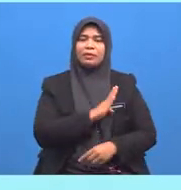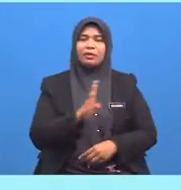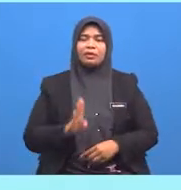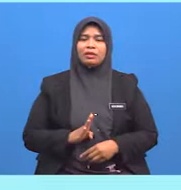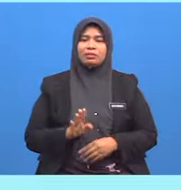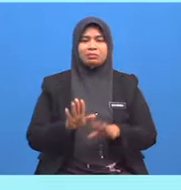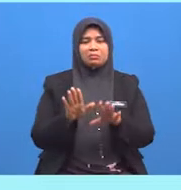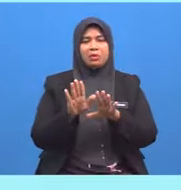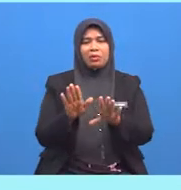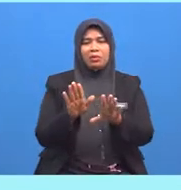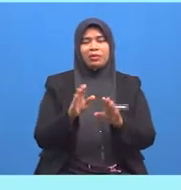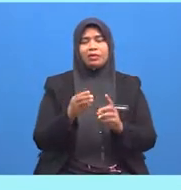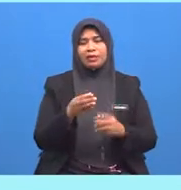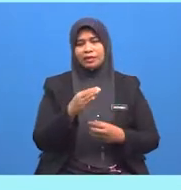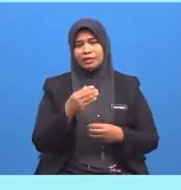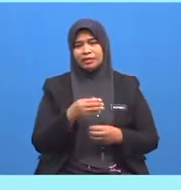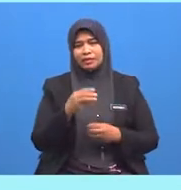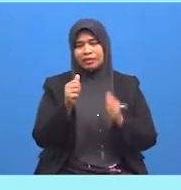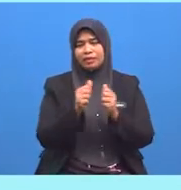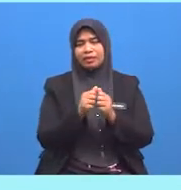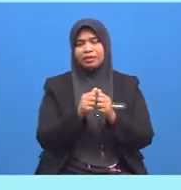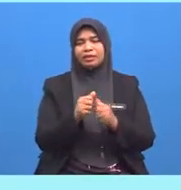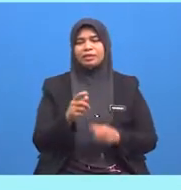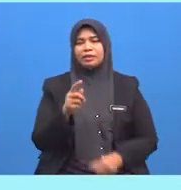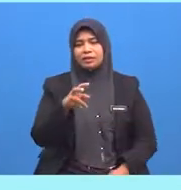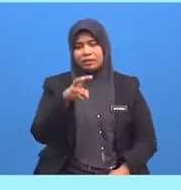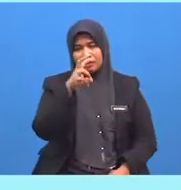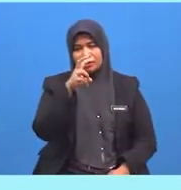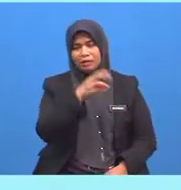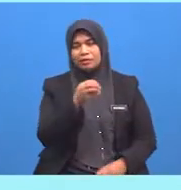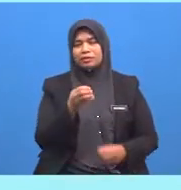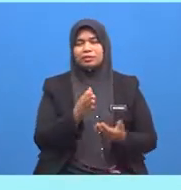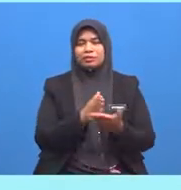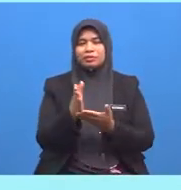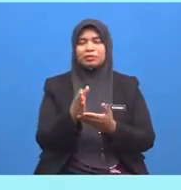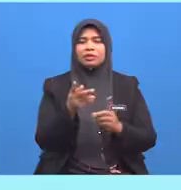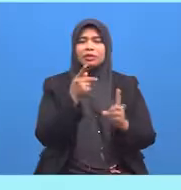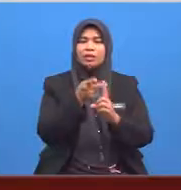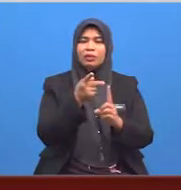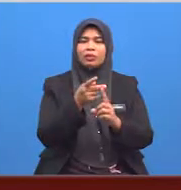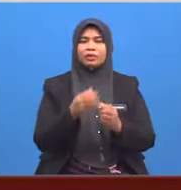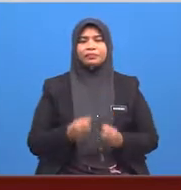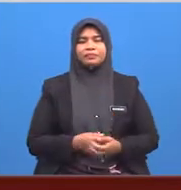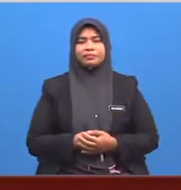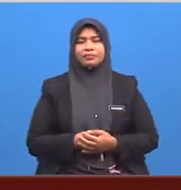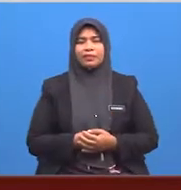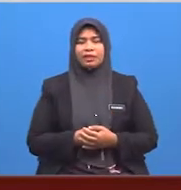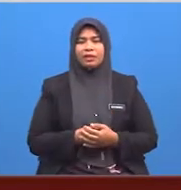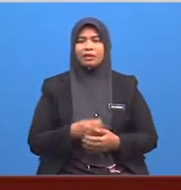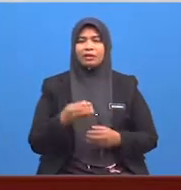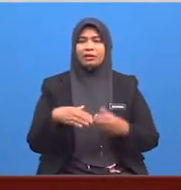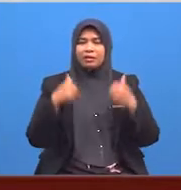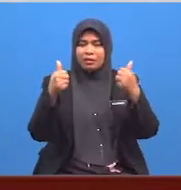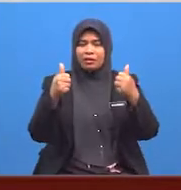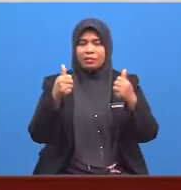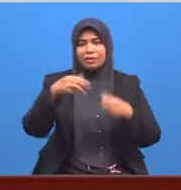menolak tawaran tersebut dengan tegas dan meneruskan dakwah dengan Cukai Hebatkan Nabi